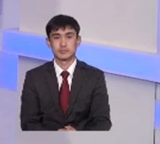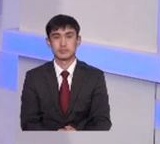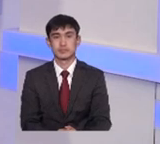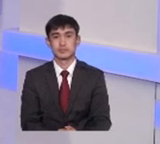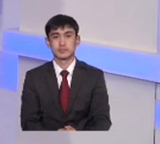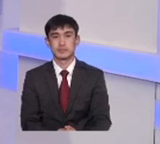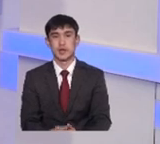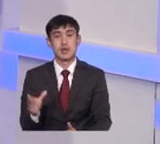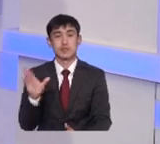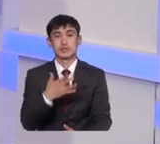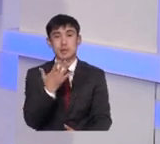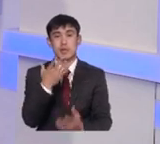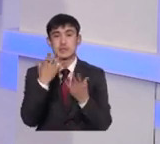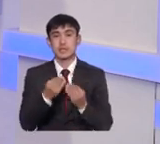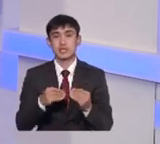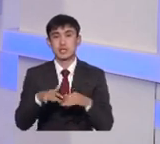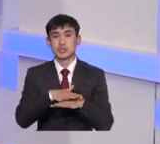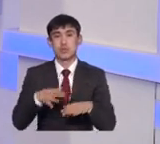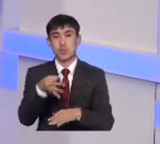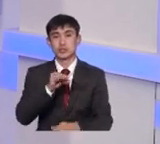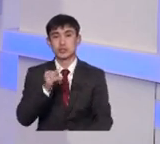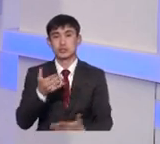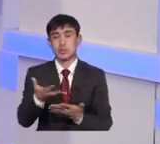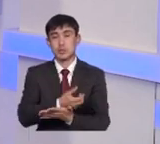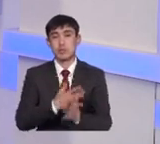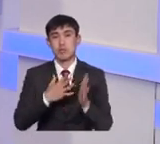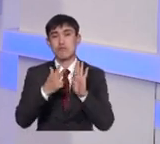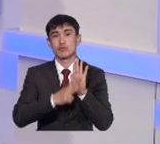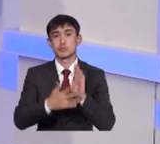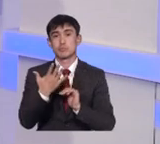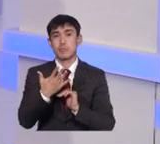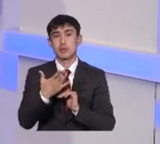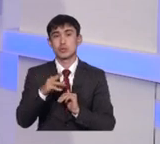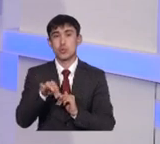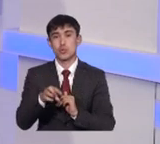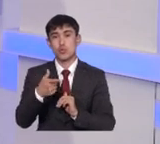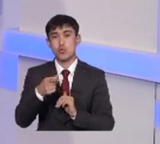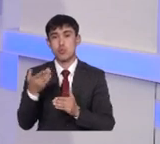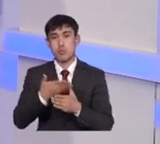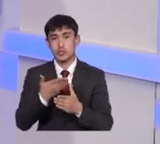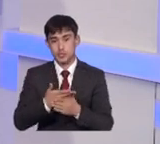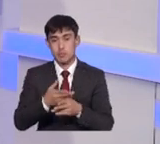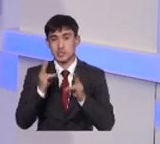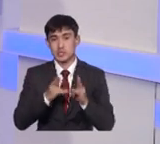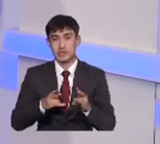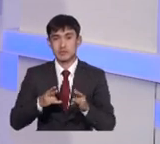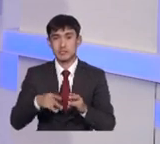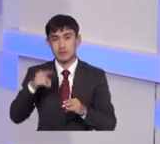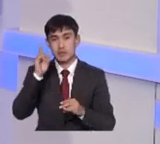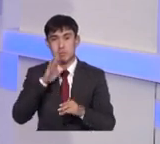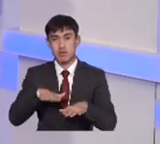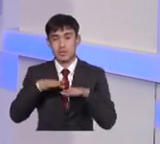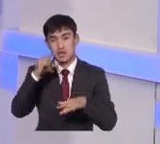с миру по нитке всего за 5 дней жители области тсу собрали более 85 тонн гуманитарной помощи для пострадавших от